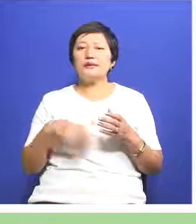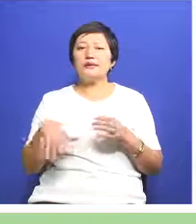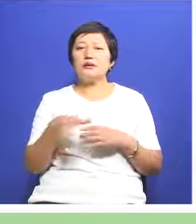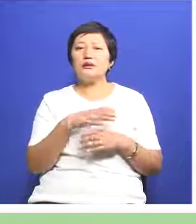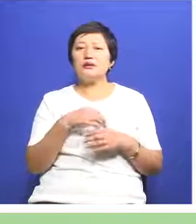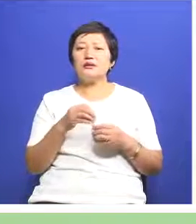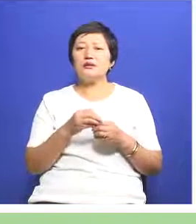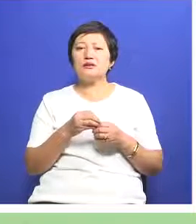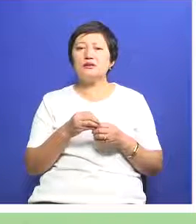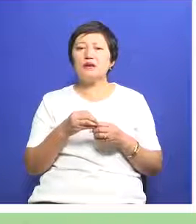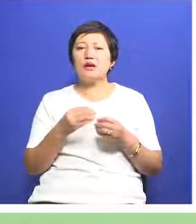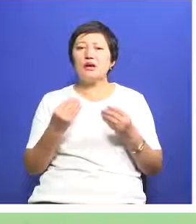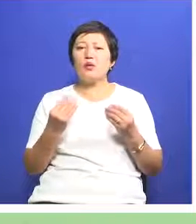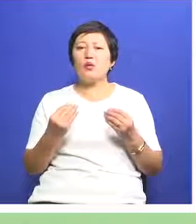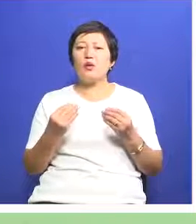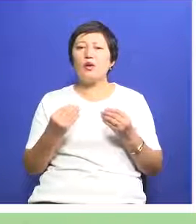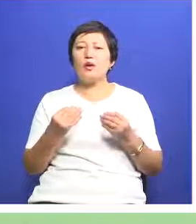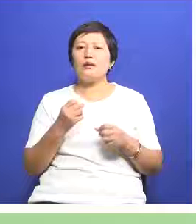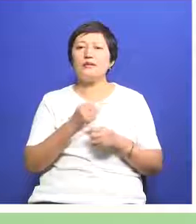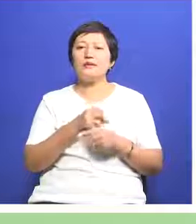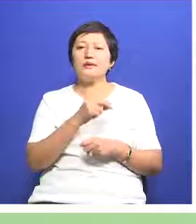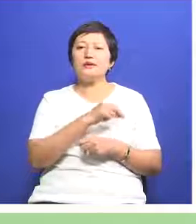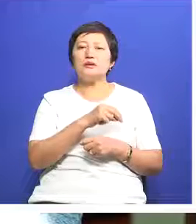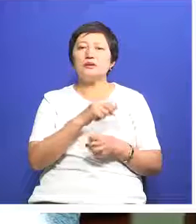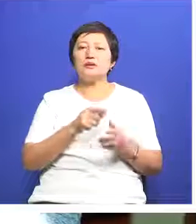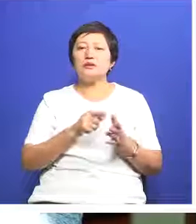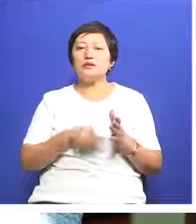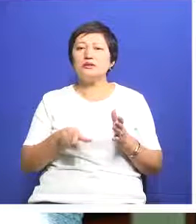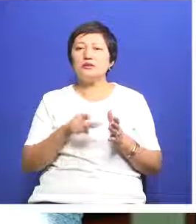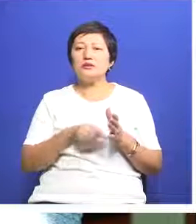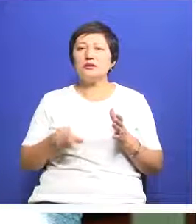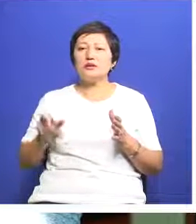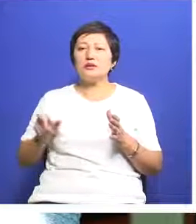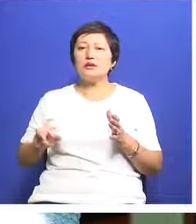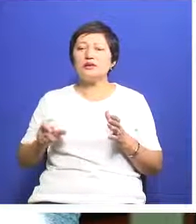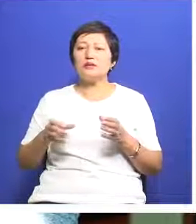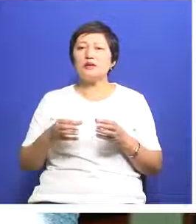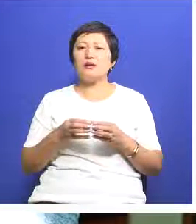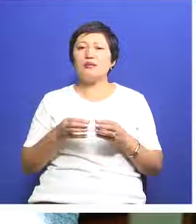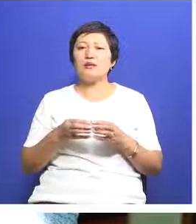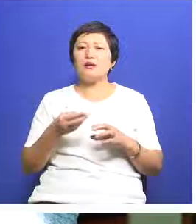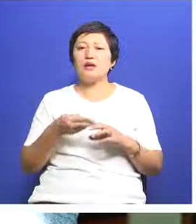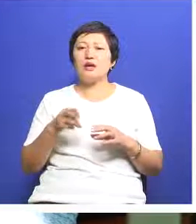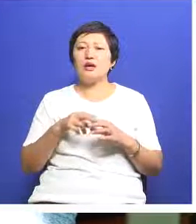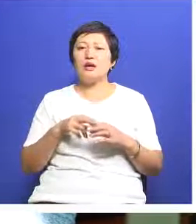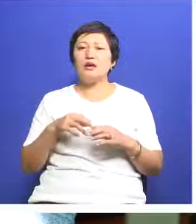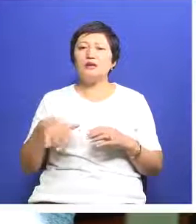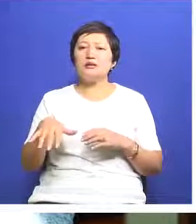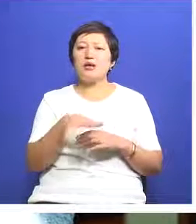қазір қоғамдық жұмыспен 27 адам қамтылған. Жалпы